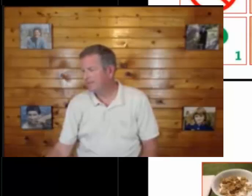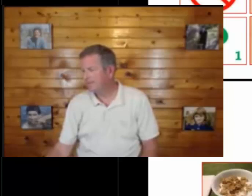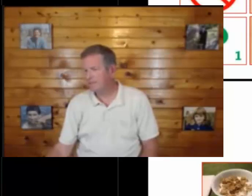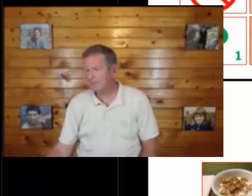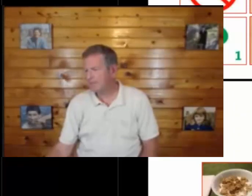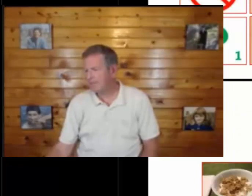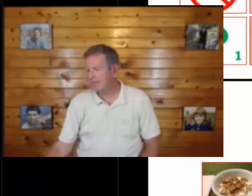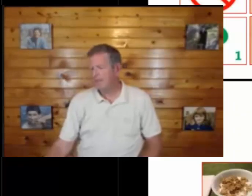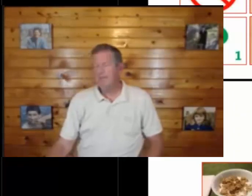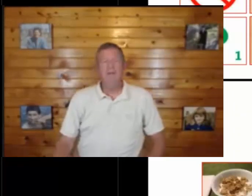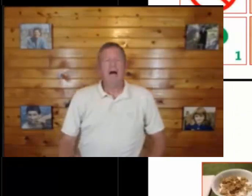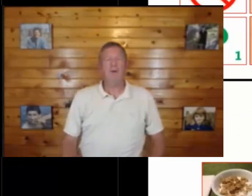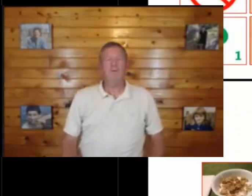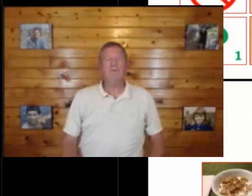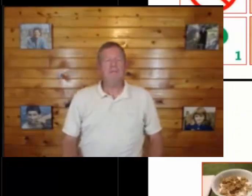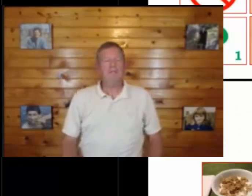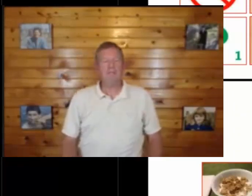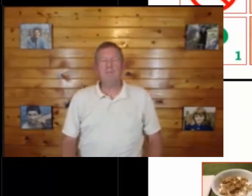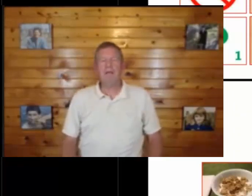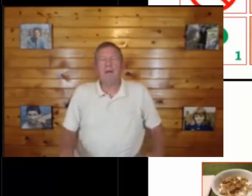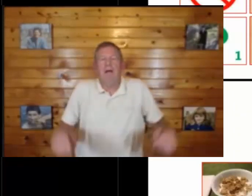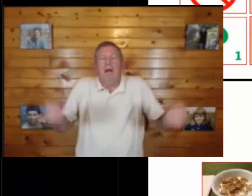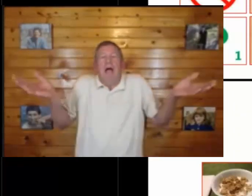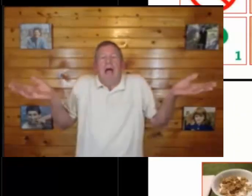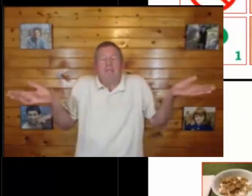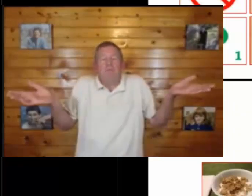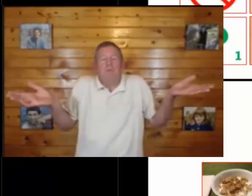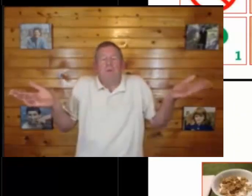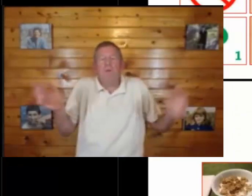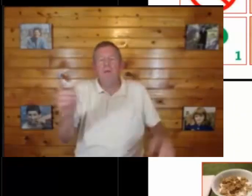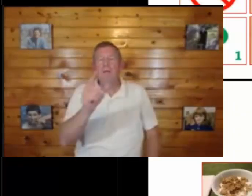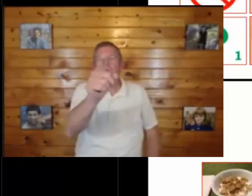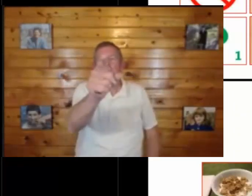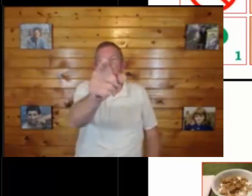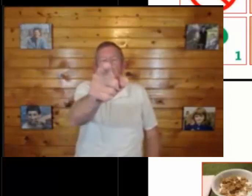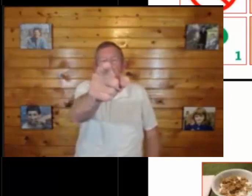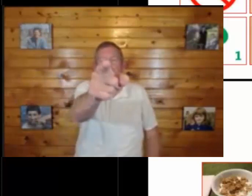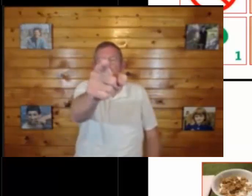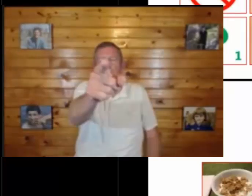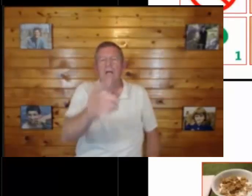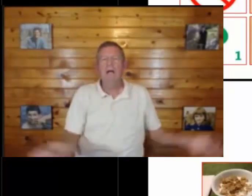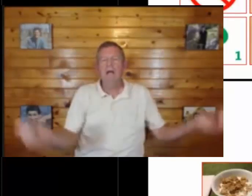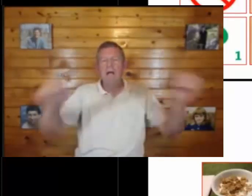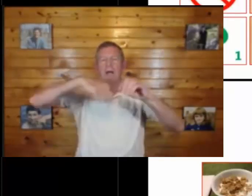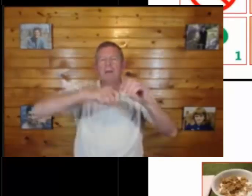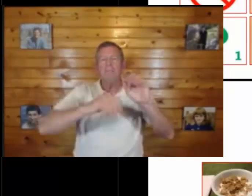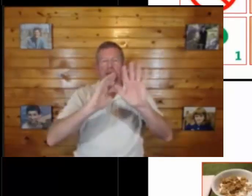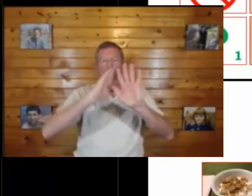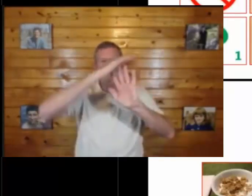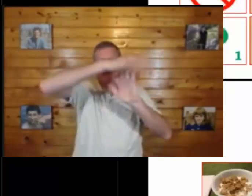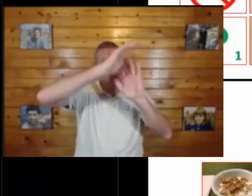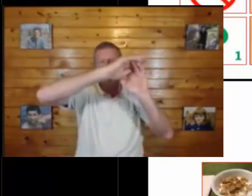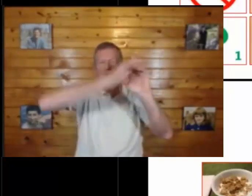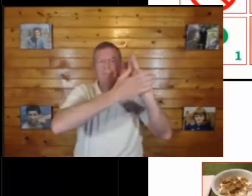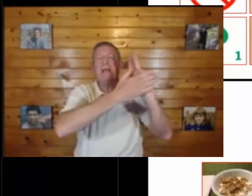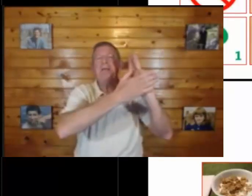OK, c'est bien. Alors, vous avez dit, j'espère, est-ce que tu